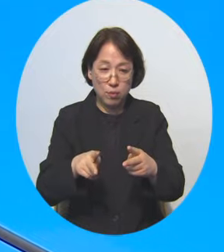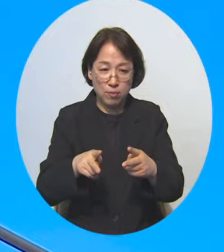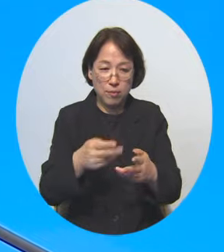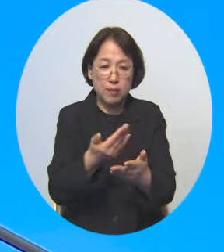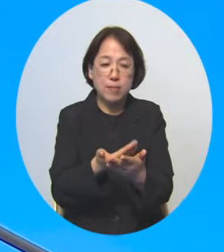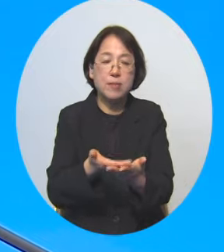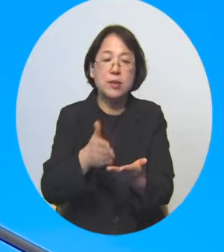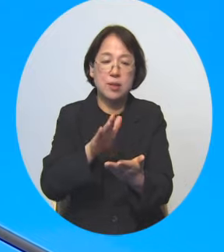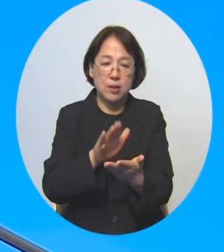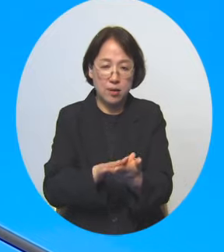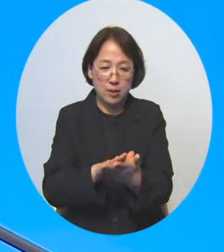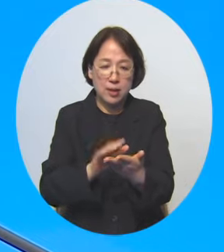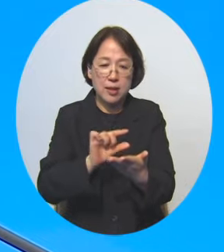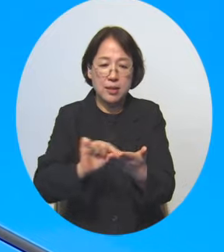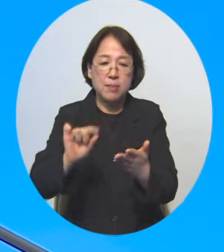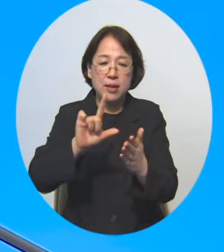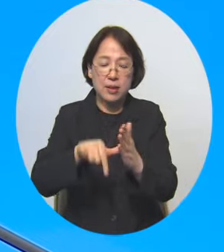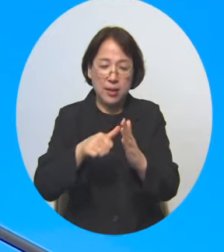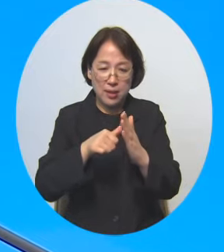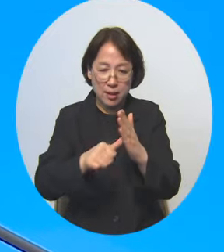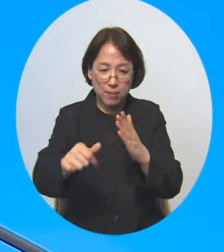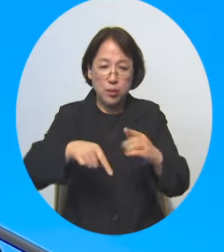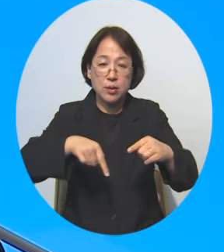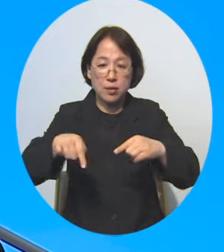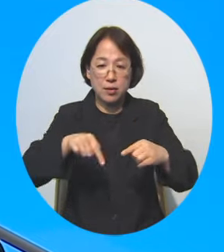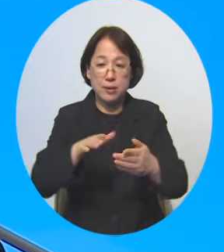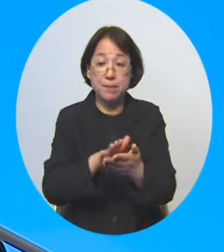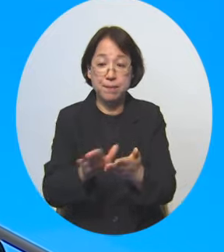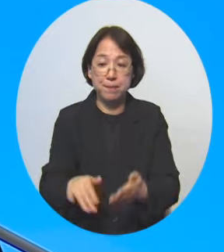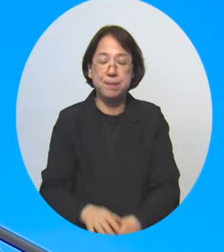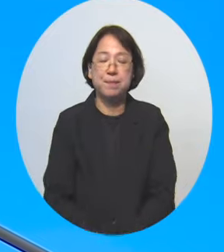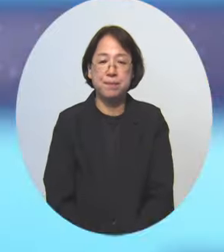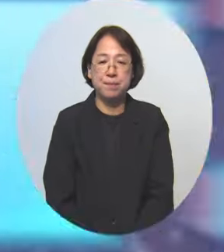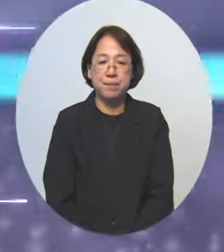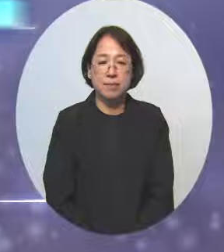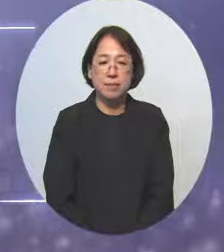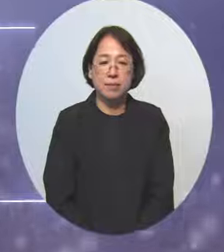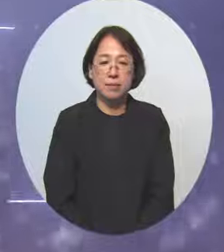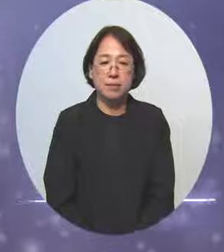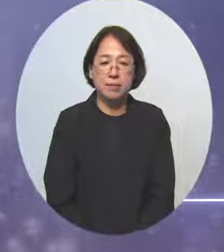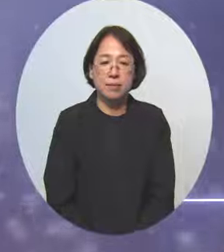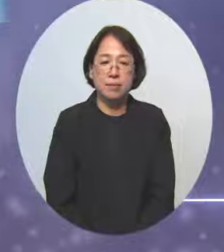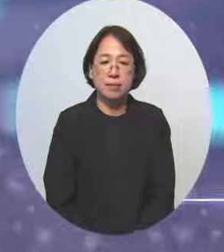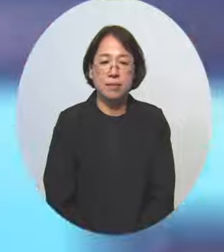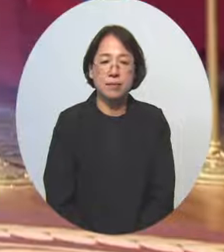전환하는 지방시대 대표 정책입니다.